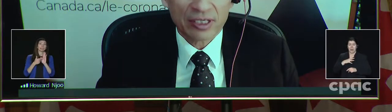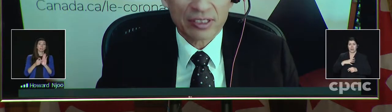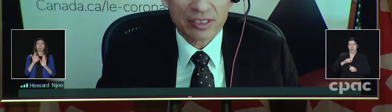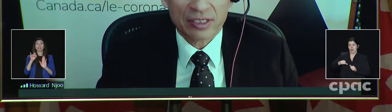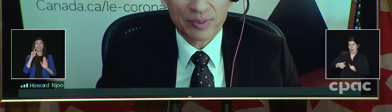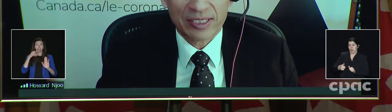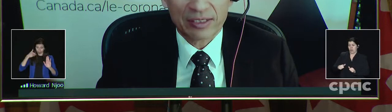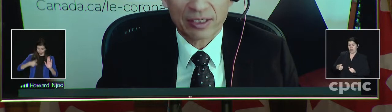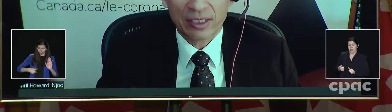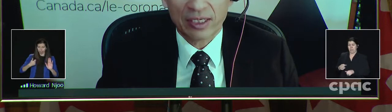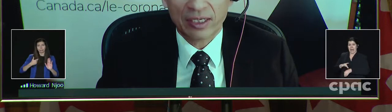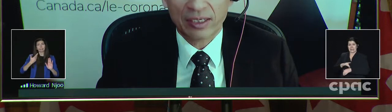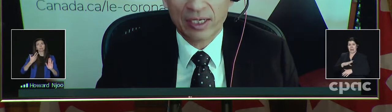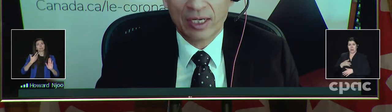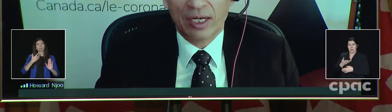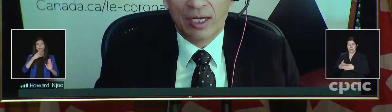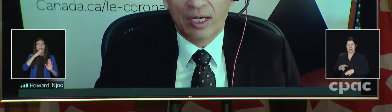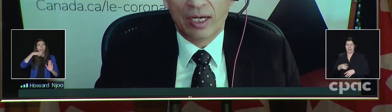sous-jacentes, peut-être